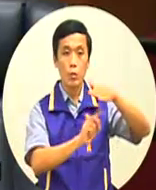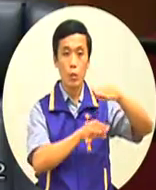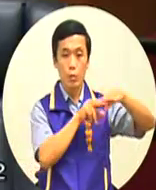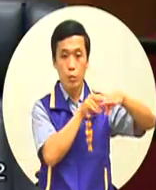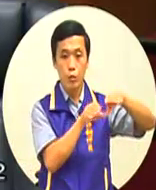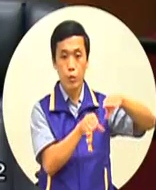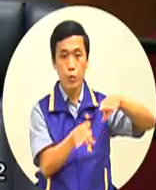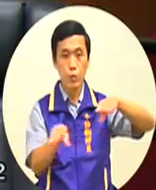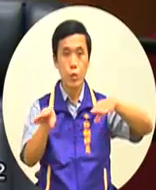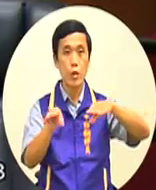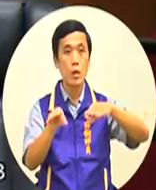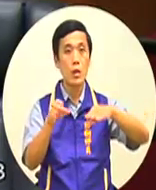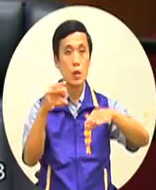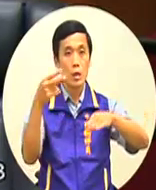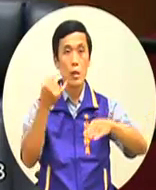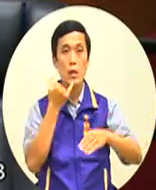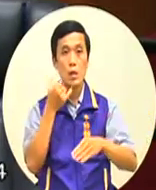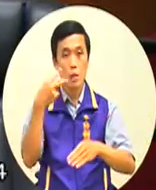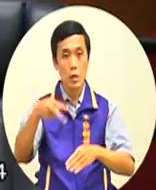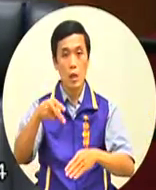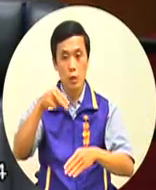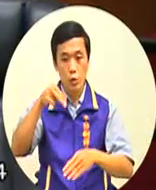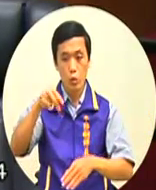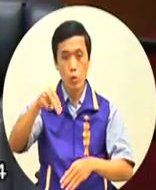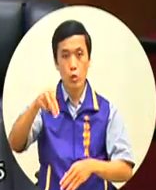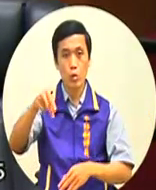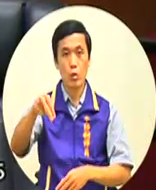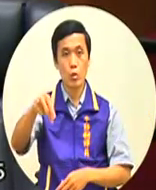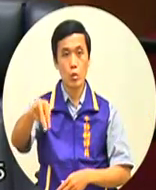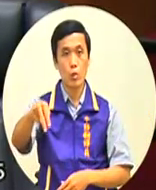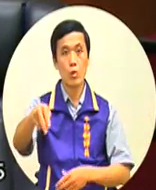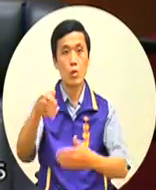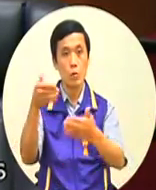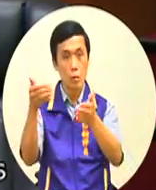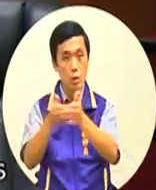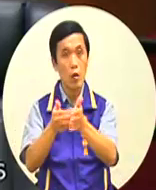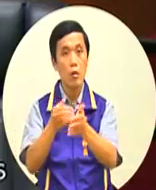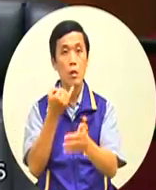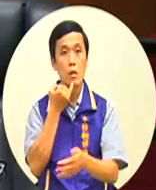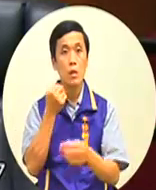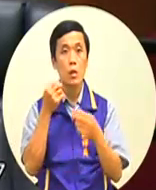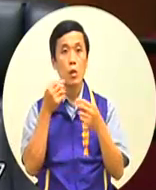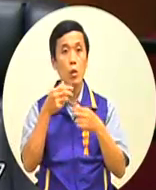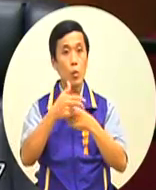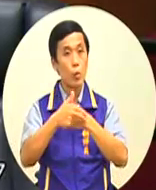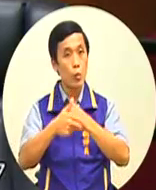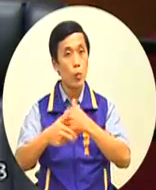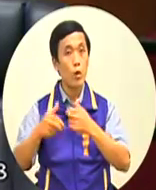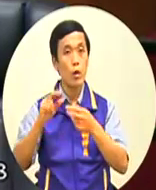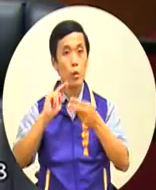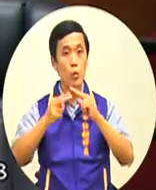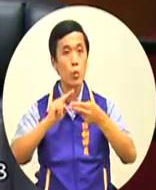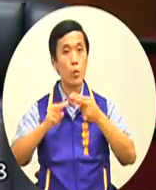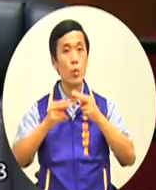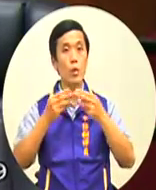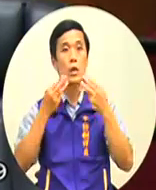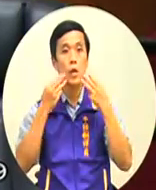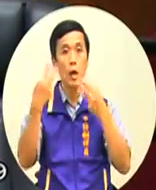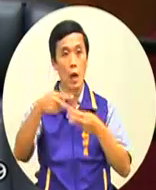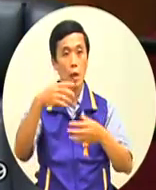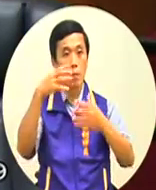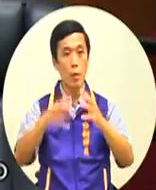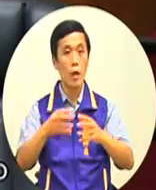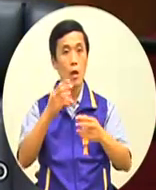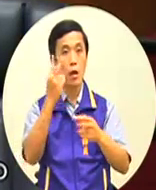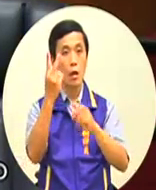了嘛哈，一下交流道就可以走路走到魏武营，啊，魏武营也有228纪念公园，啊，魏